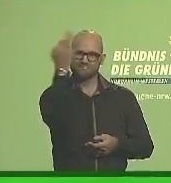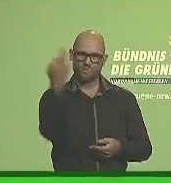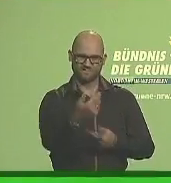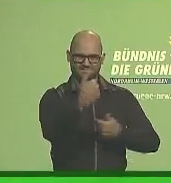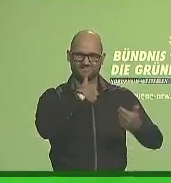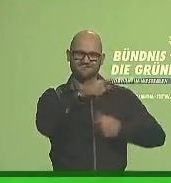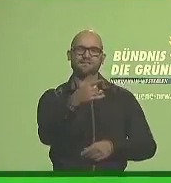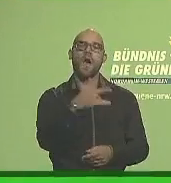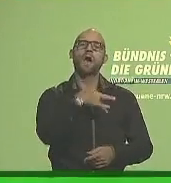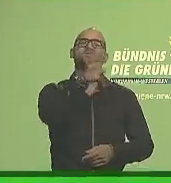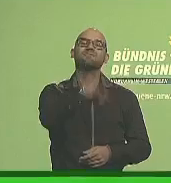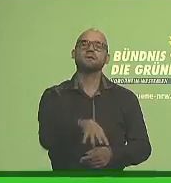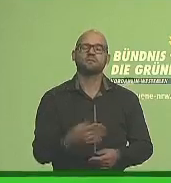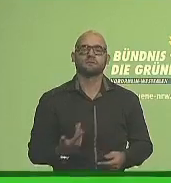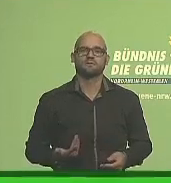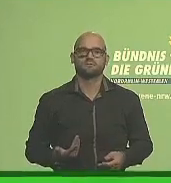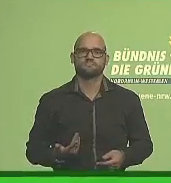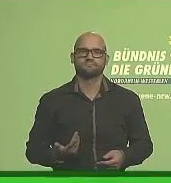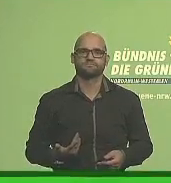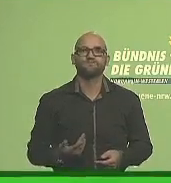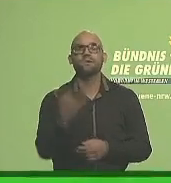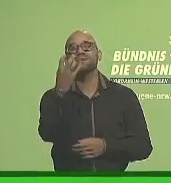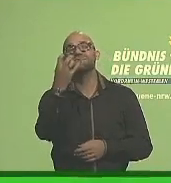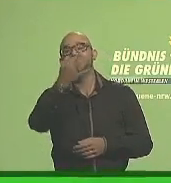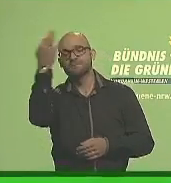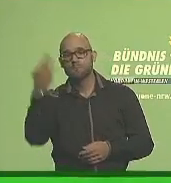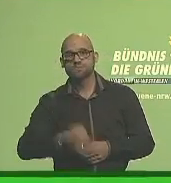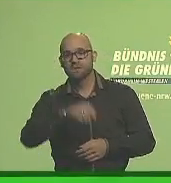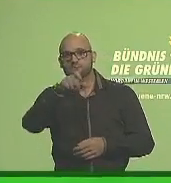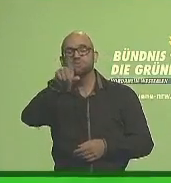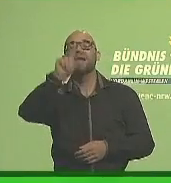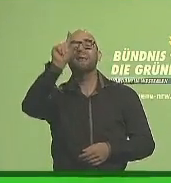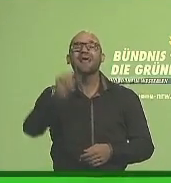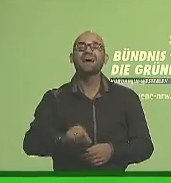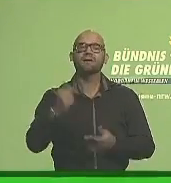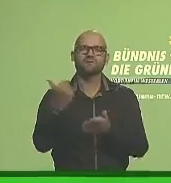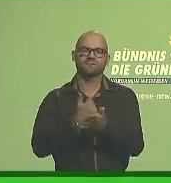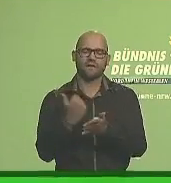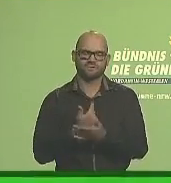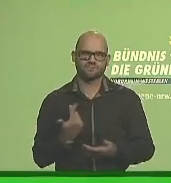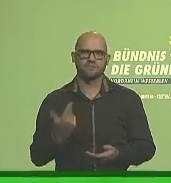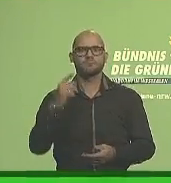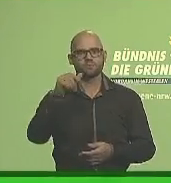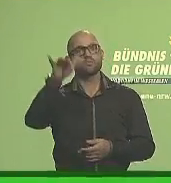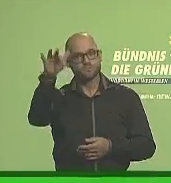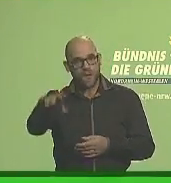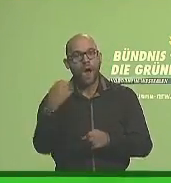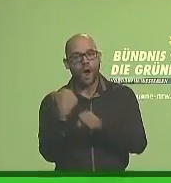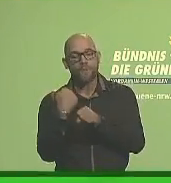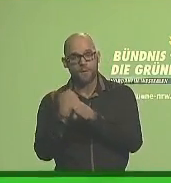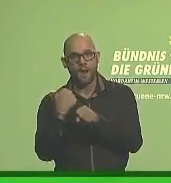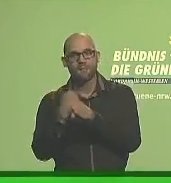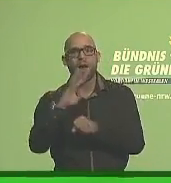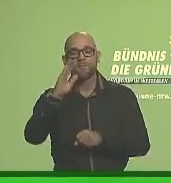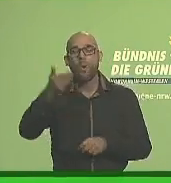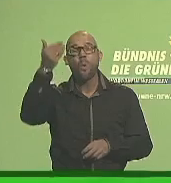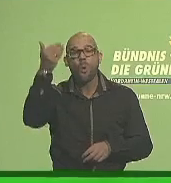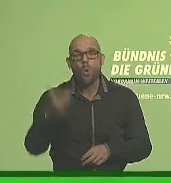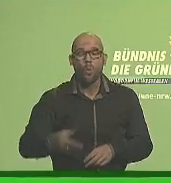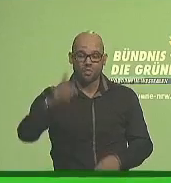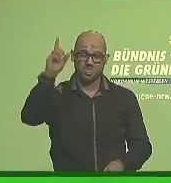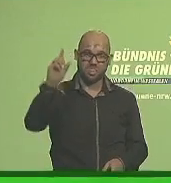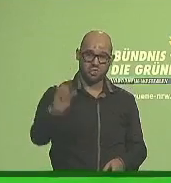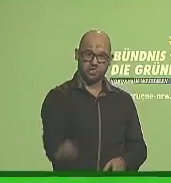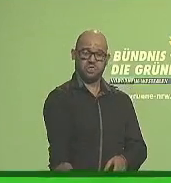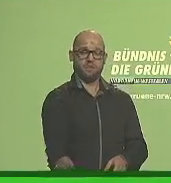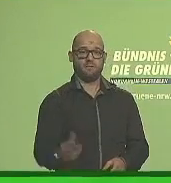Hartz-IV-Bezug. Aber es sind auch 40% Menschen, die Geringverdienende sind. Das heißt, sie haben ein eigenes Erwerbseinkommen, das so niedrig ist, dass